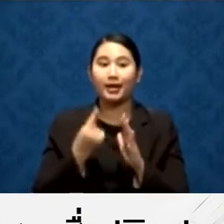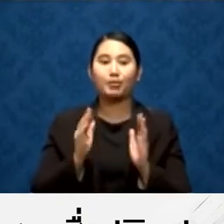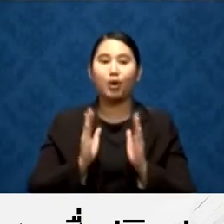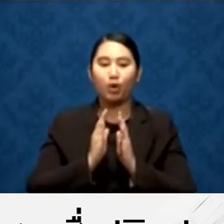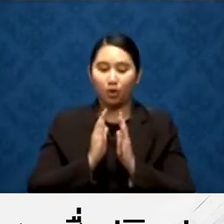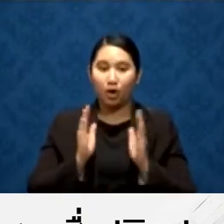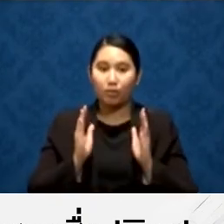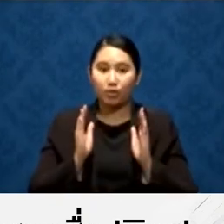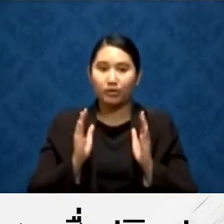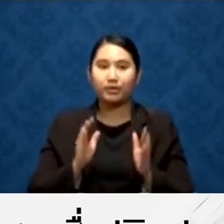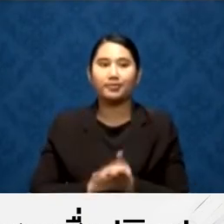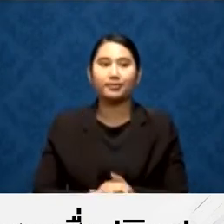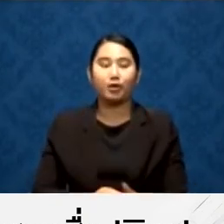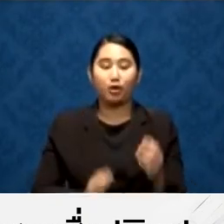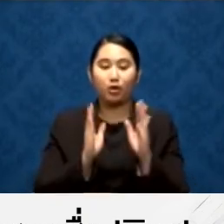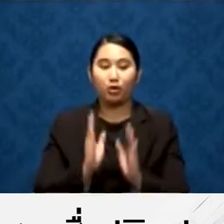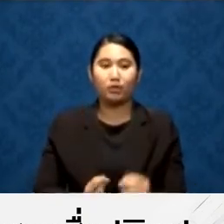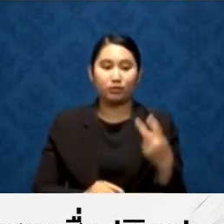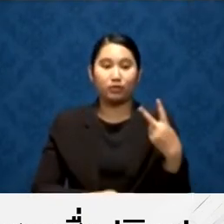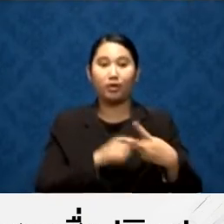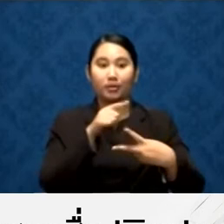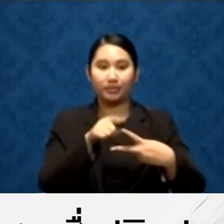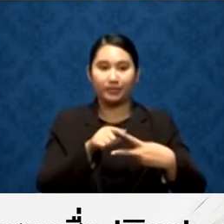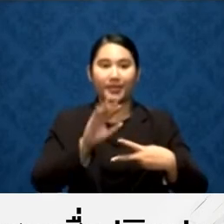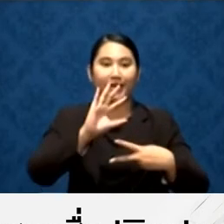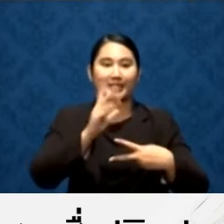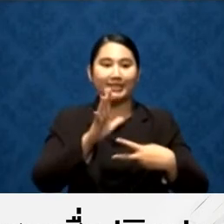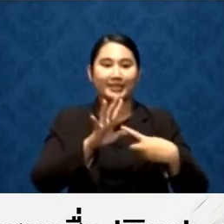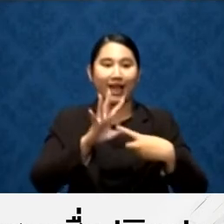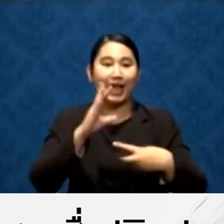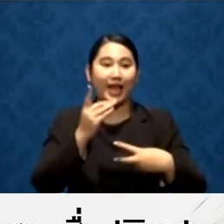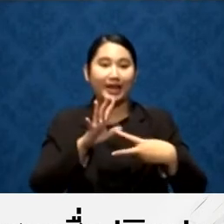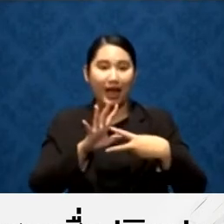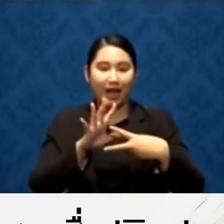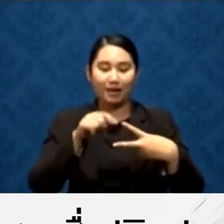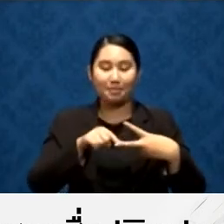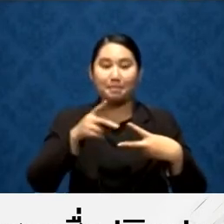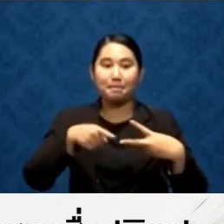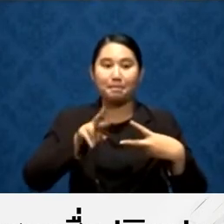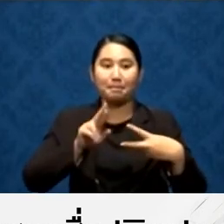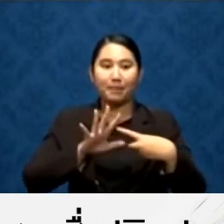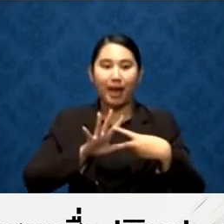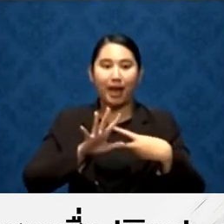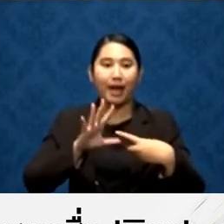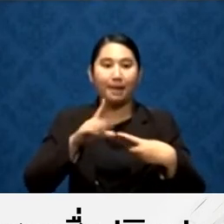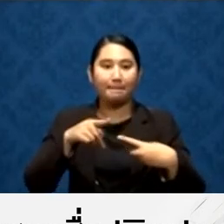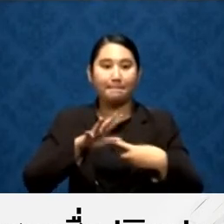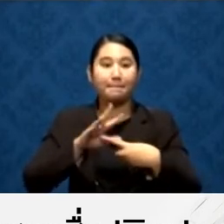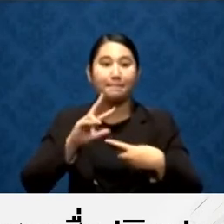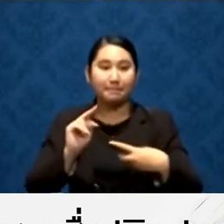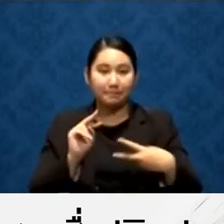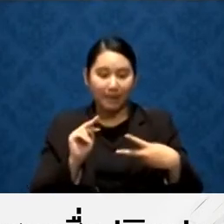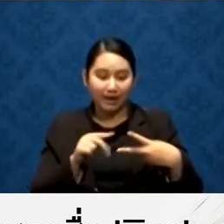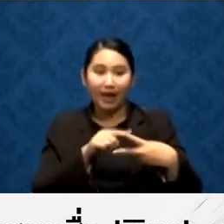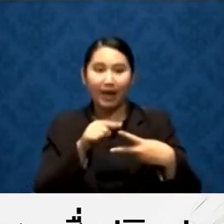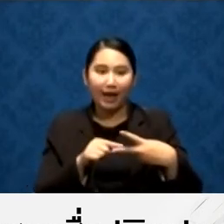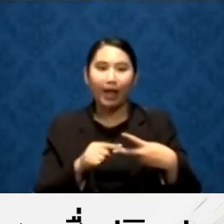เองมั้งพี่ นะครับ คุณพิธาชี้แจงนะฮะพูดถึงคุณชาดาบอกว่